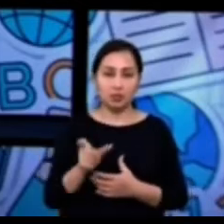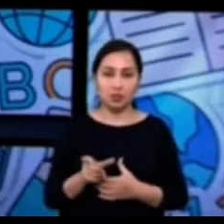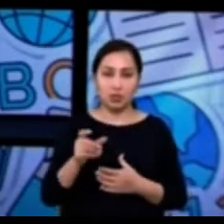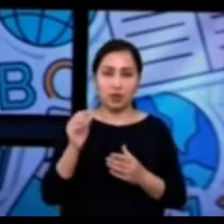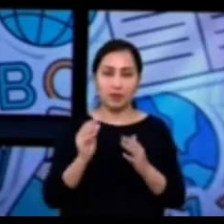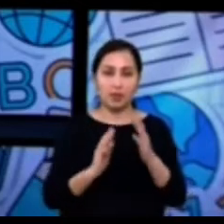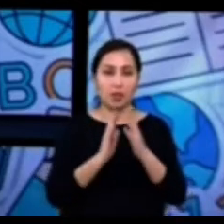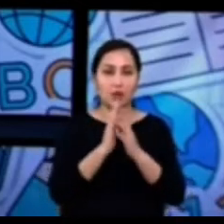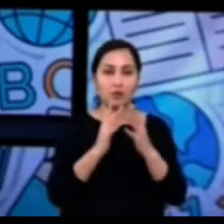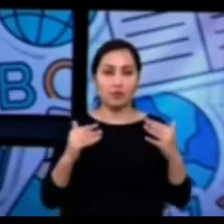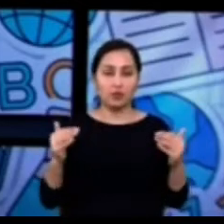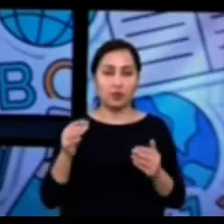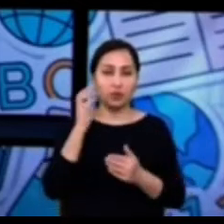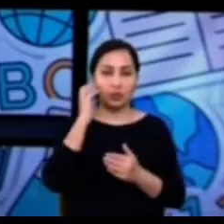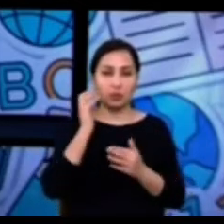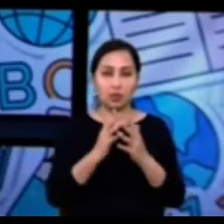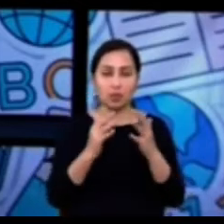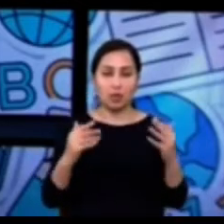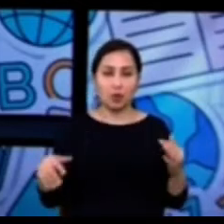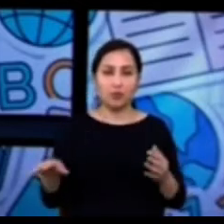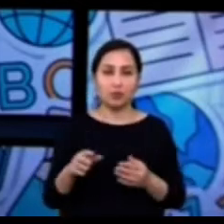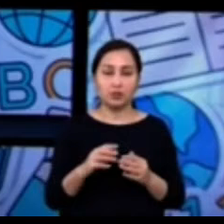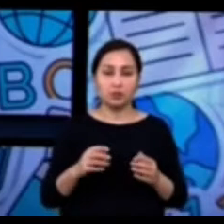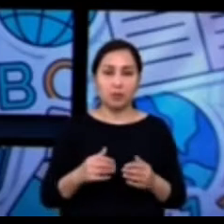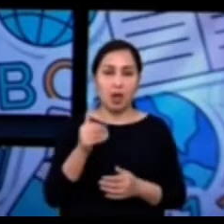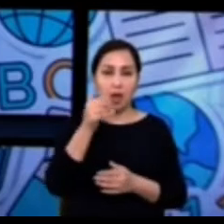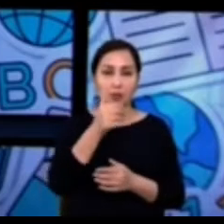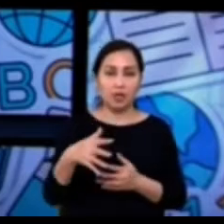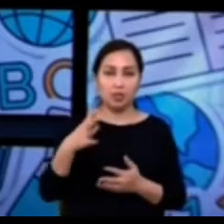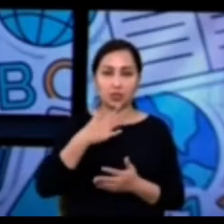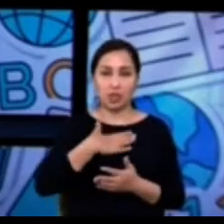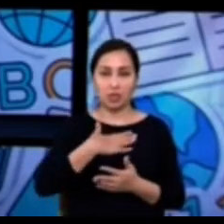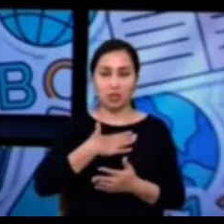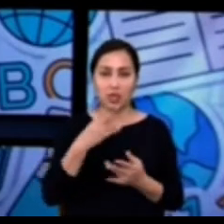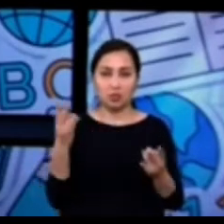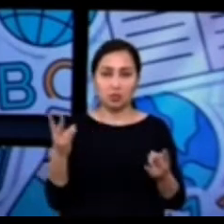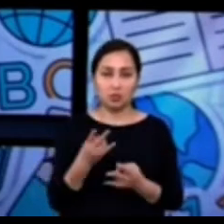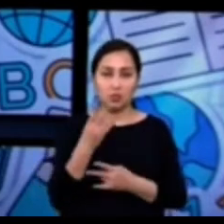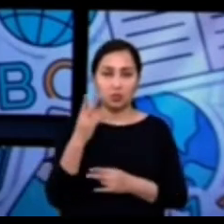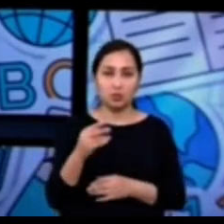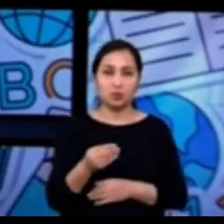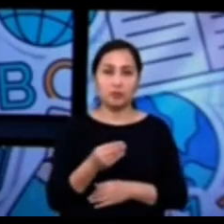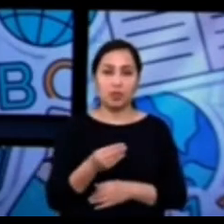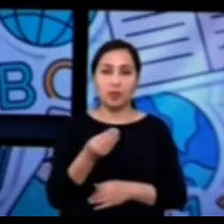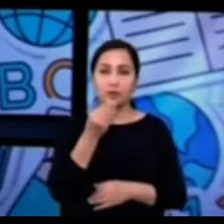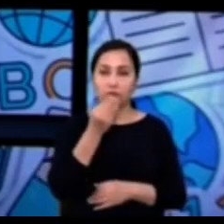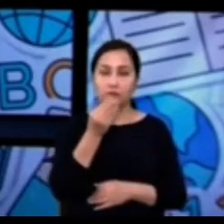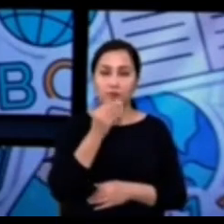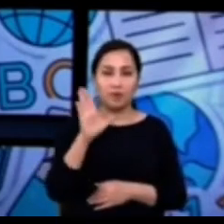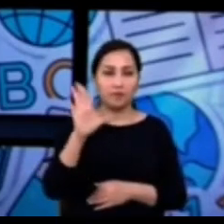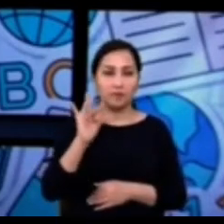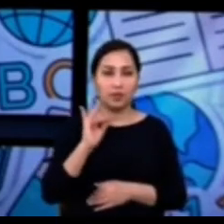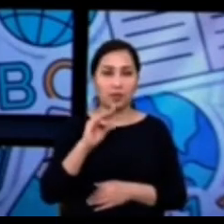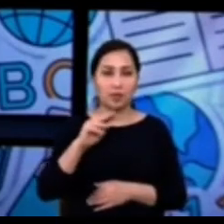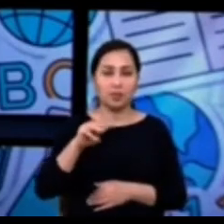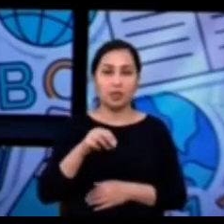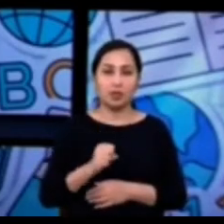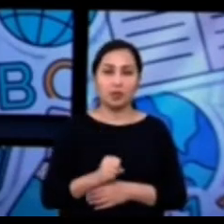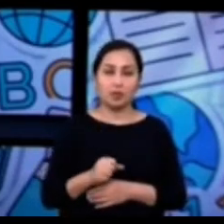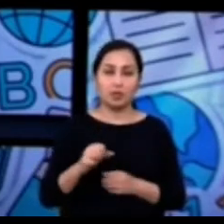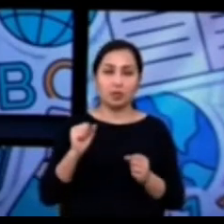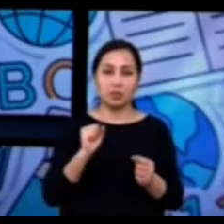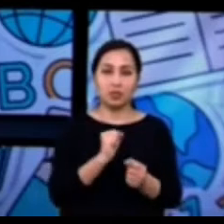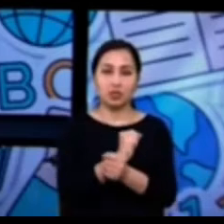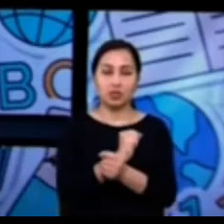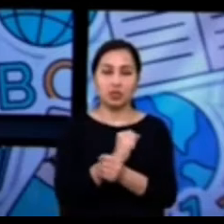Фрукты и овощи обогащают нас нужными витаминами, которые защищают наш организм